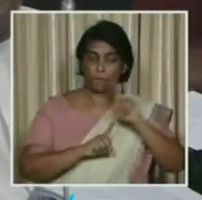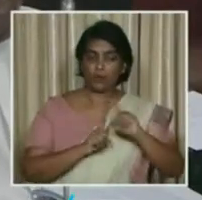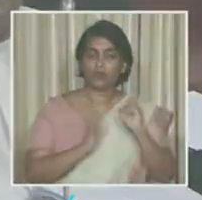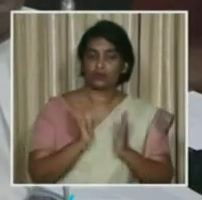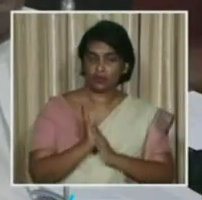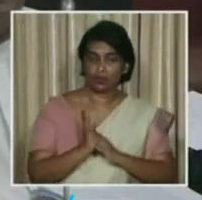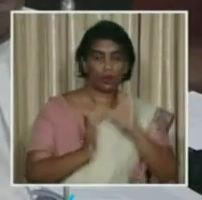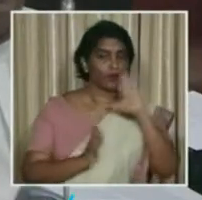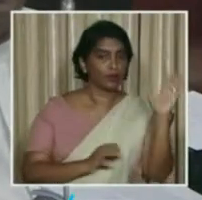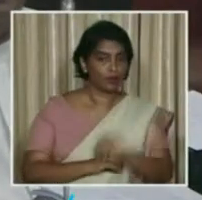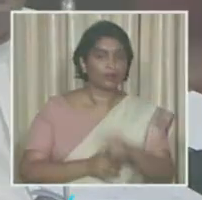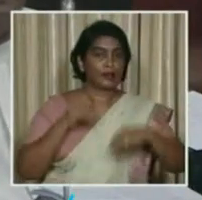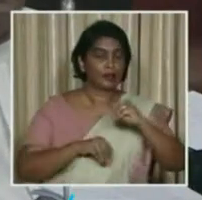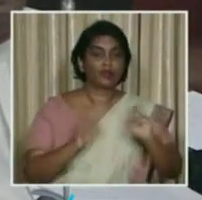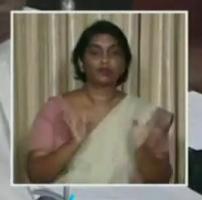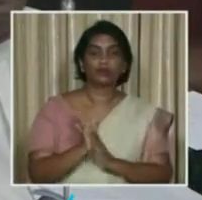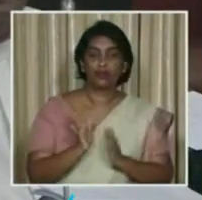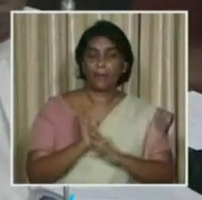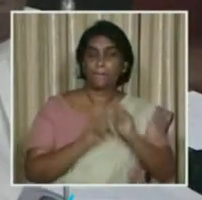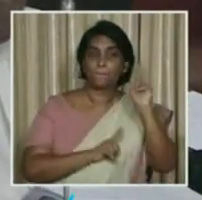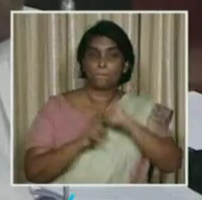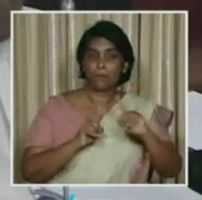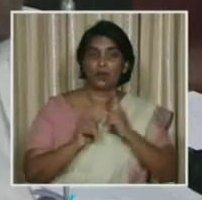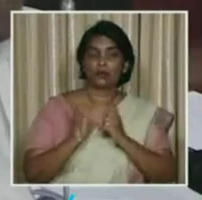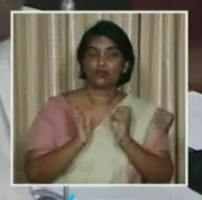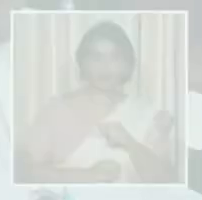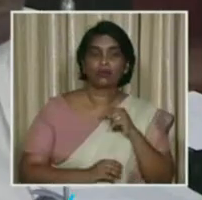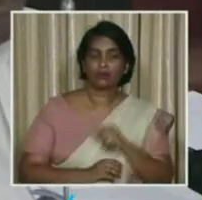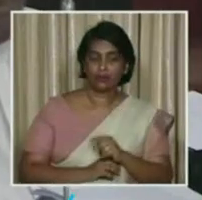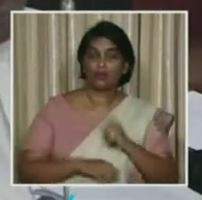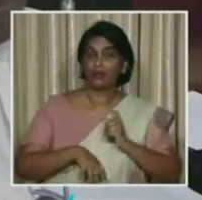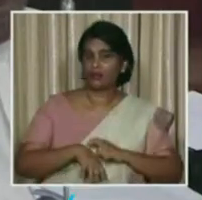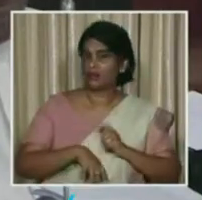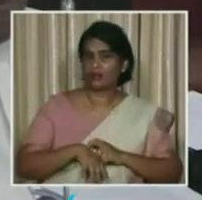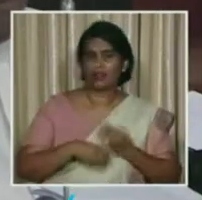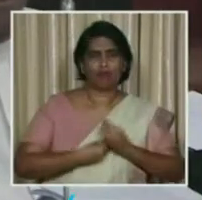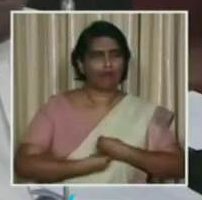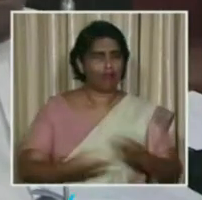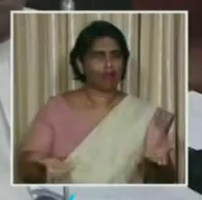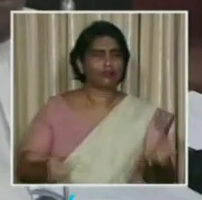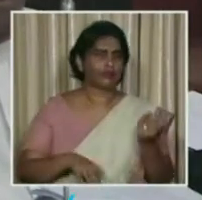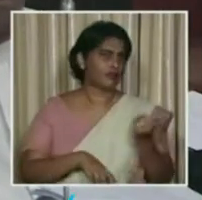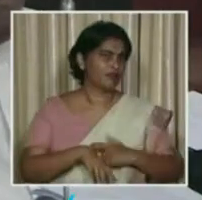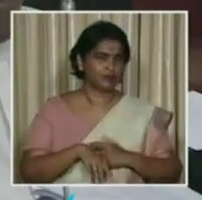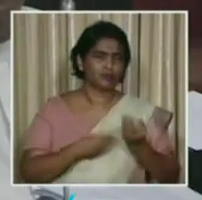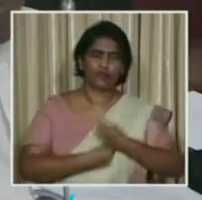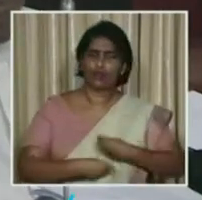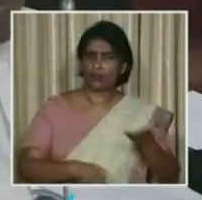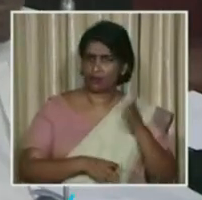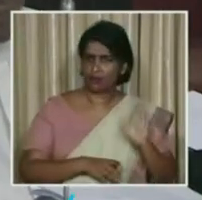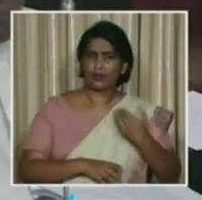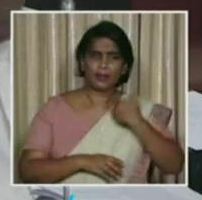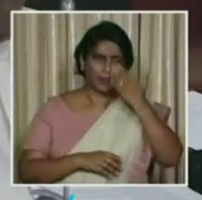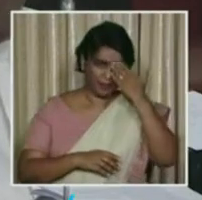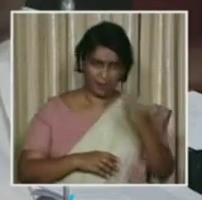කමිටියට ගෙනලා තියෙනවා. මැතිවරණ කොමිසමේ පාර්ලිමේන්තු වරප්‍රසාද කමිටියට ගෙනලා තියෙනවා. මාධ්‍ය ගෙනලා තියෙනවා. වරප්‍රසාද